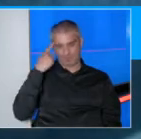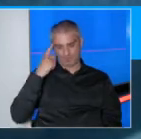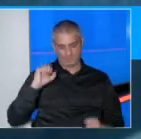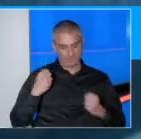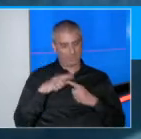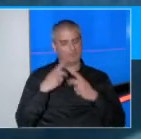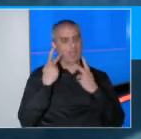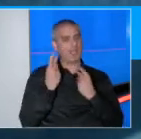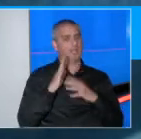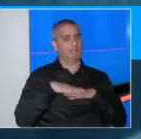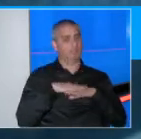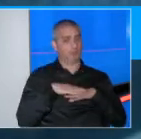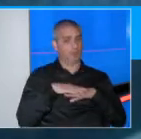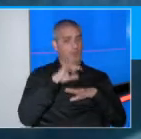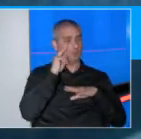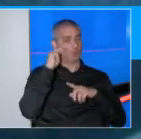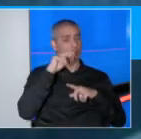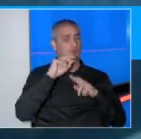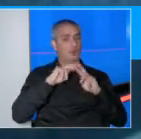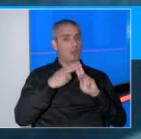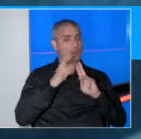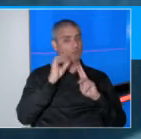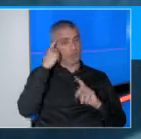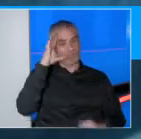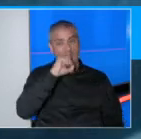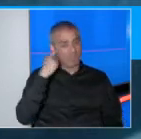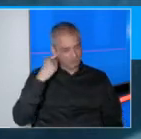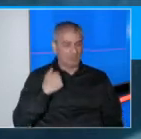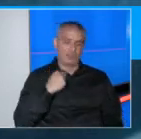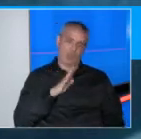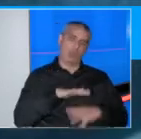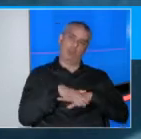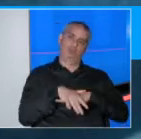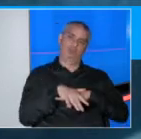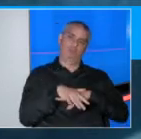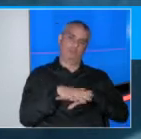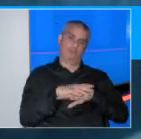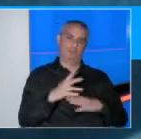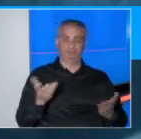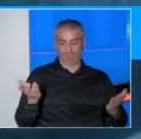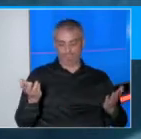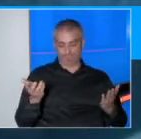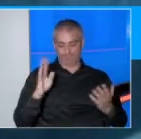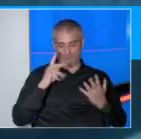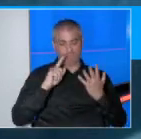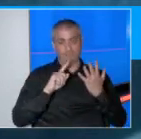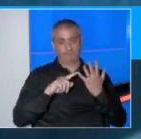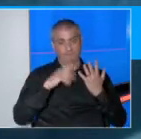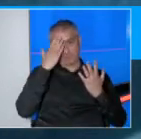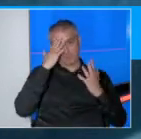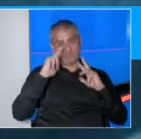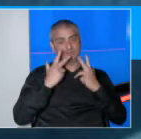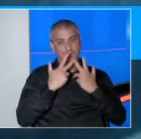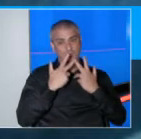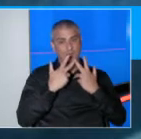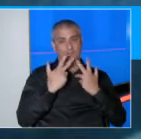תמך מקצועי מצד מהעולמות האלה של האג'נדה, אני יכול להשפיע ככה על אותו נבחר, ופעם רביעית זה התודעה הציבורית.